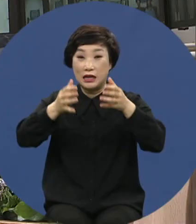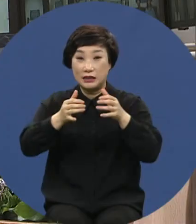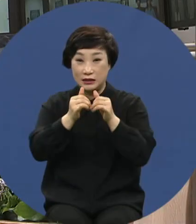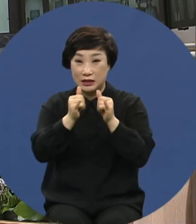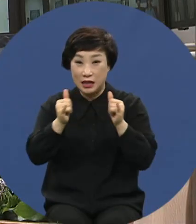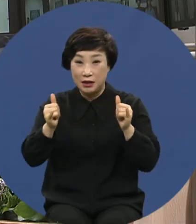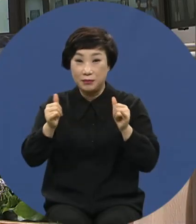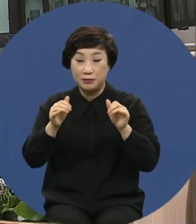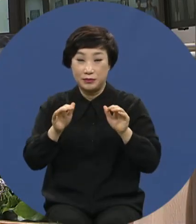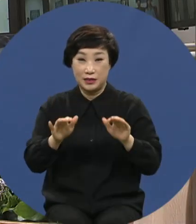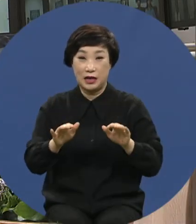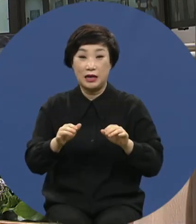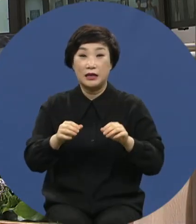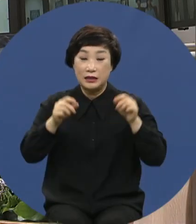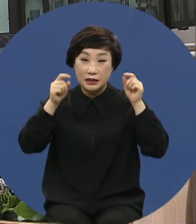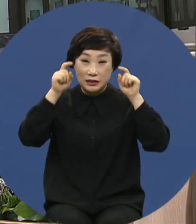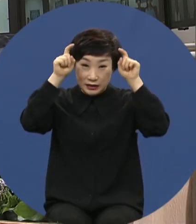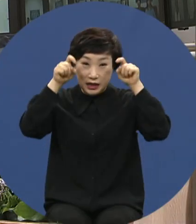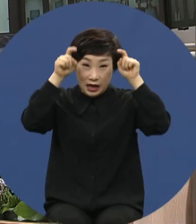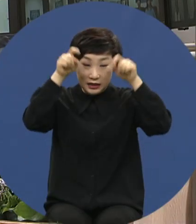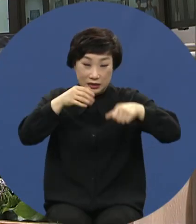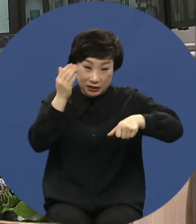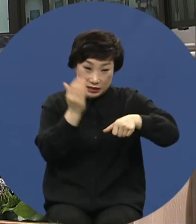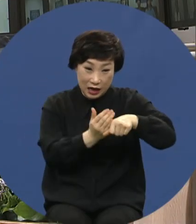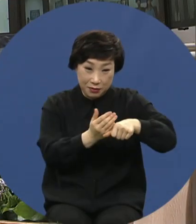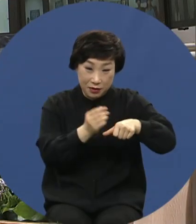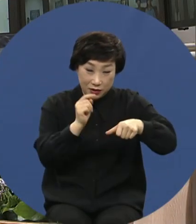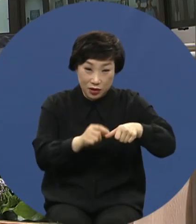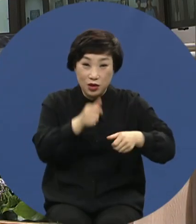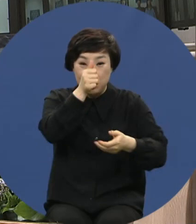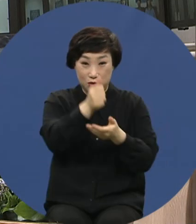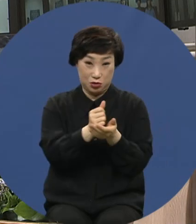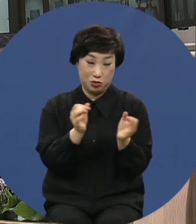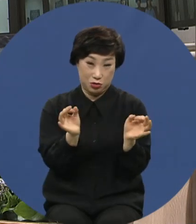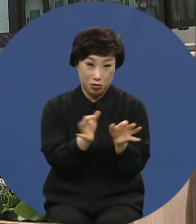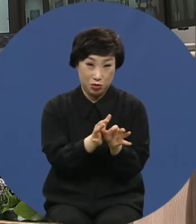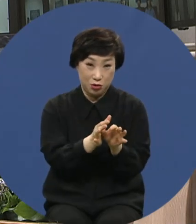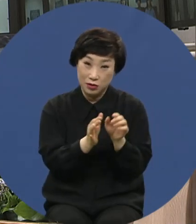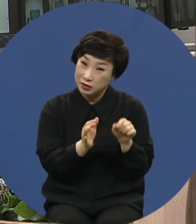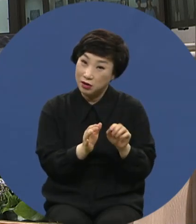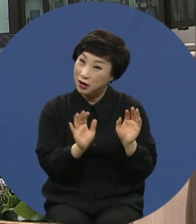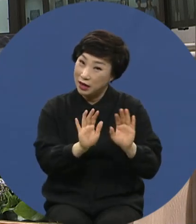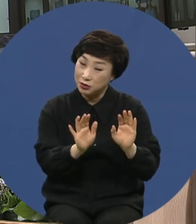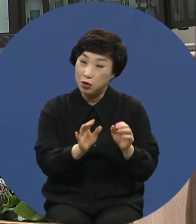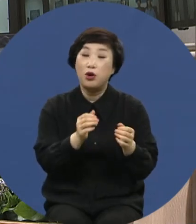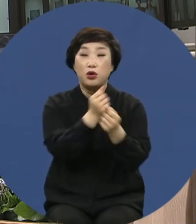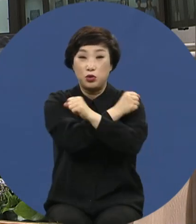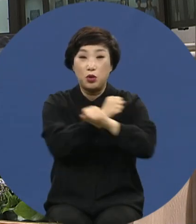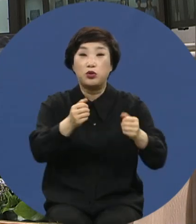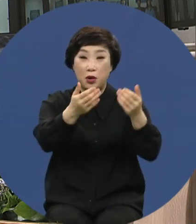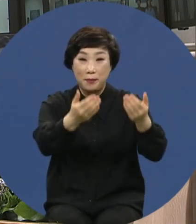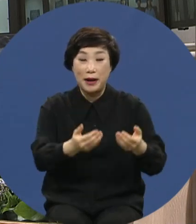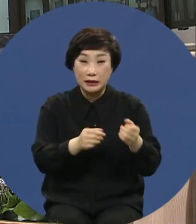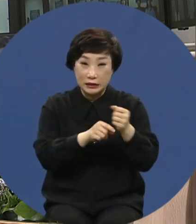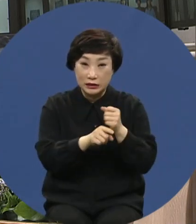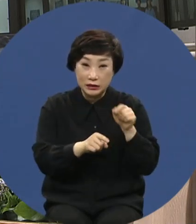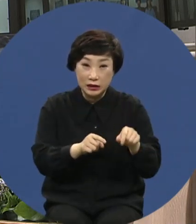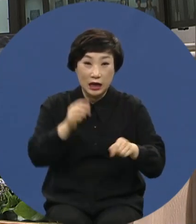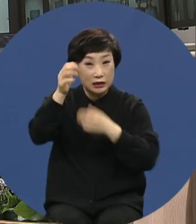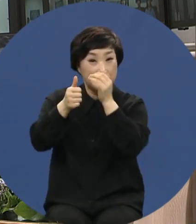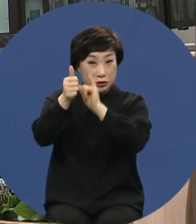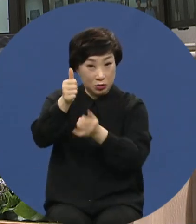백성들은 양을 잡아서 속죄 용서받는 그런 의미로